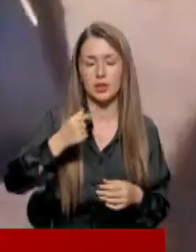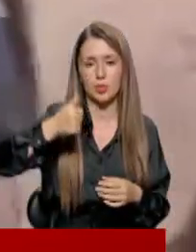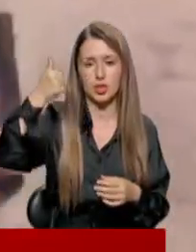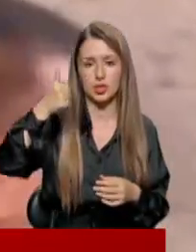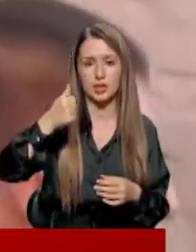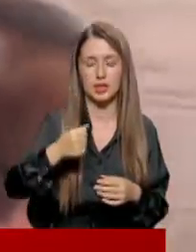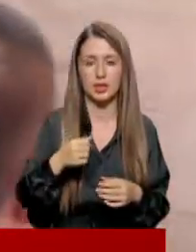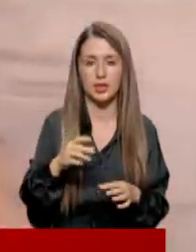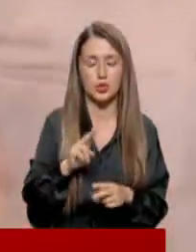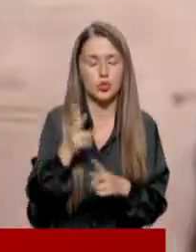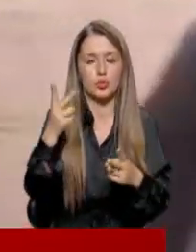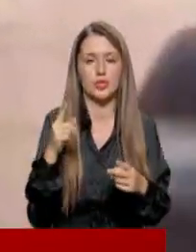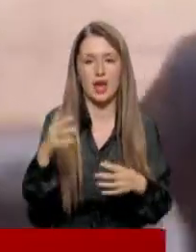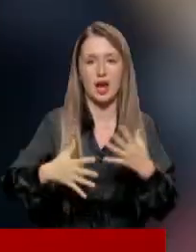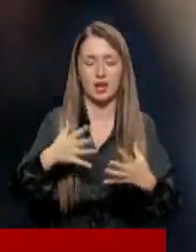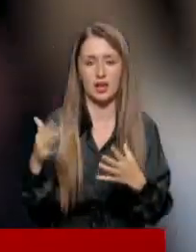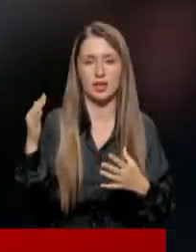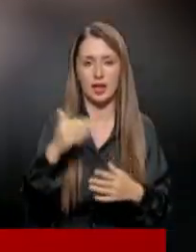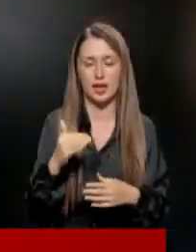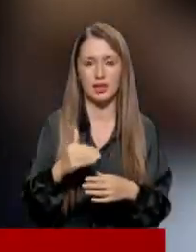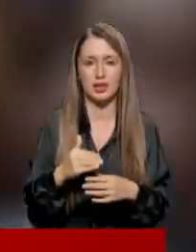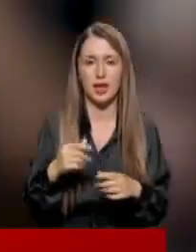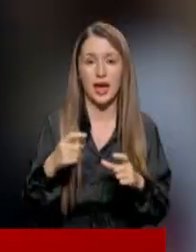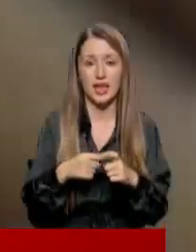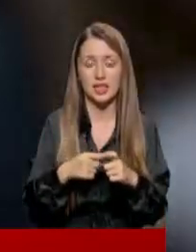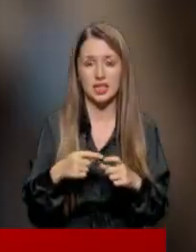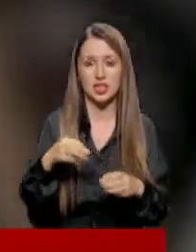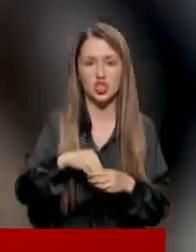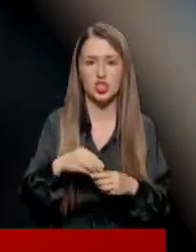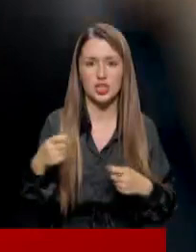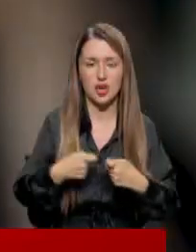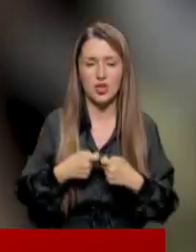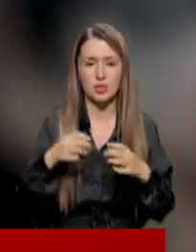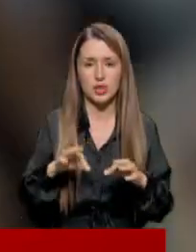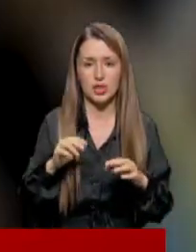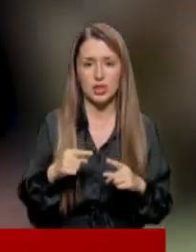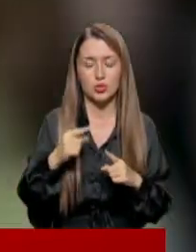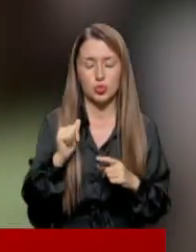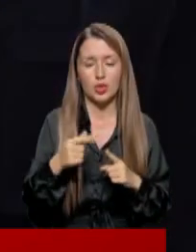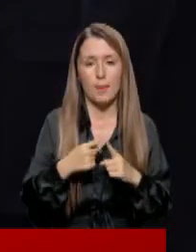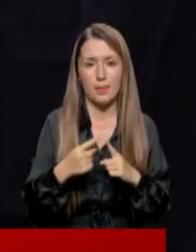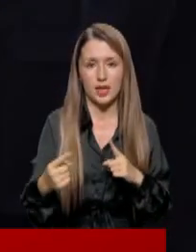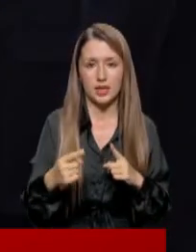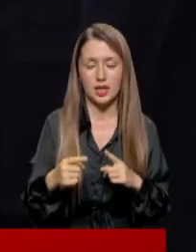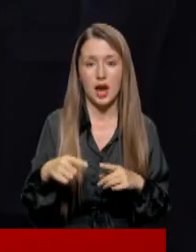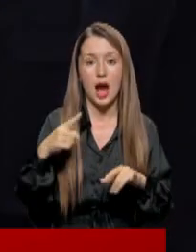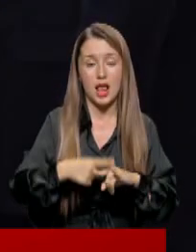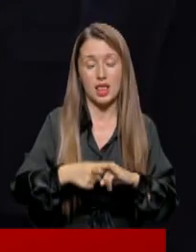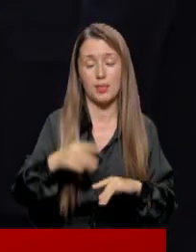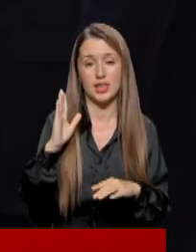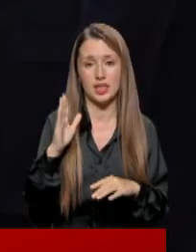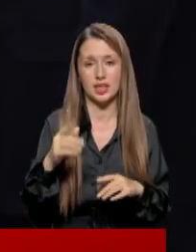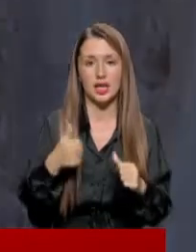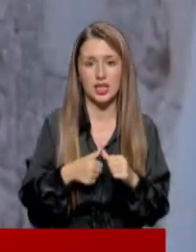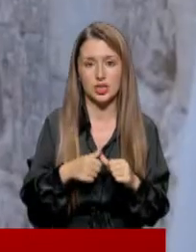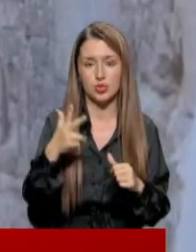Esad'dan sürpriz bir hamle geldi. Esad, iç savaşın başladığı günden beri 11 yıldır hiç uğramadığı Halep'e gitti. Eşi